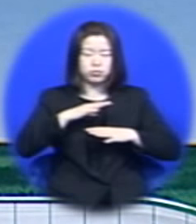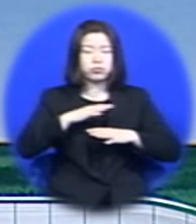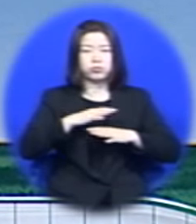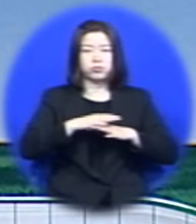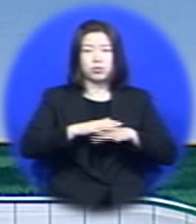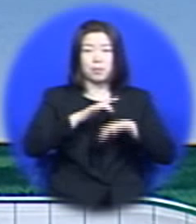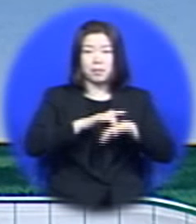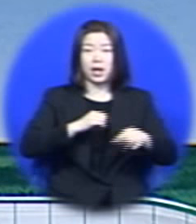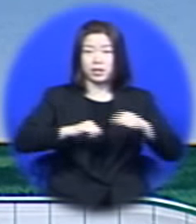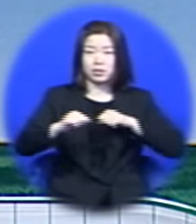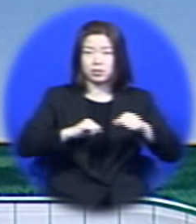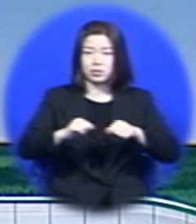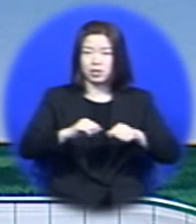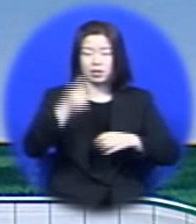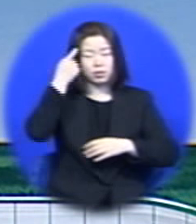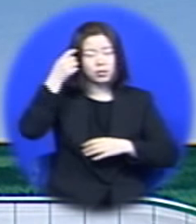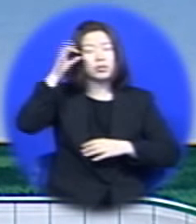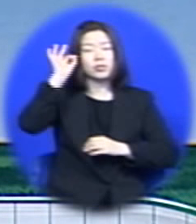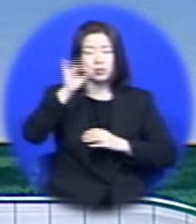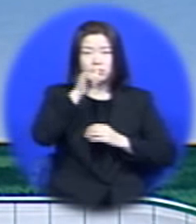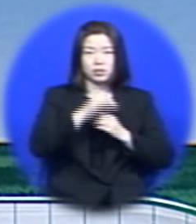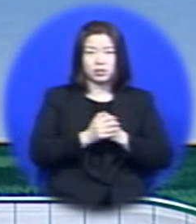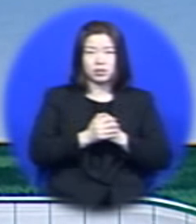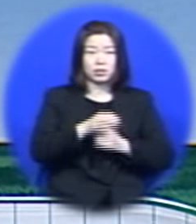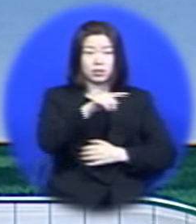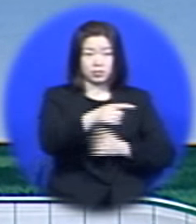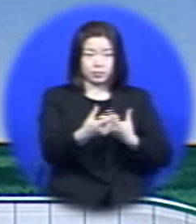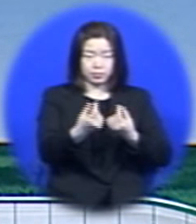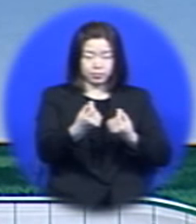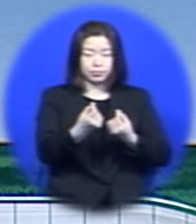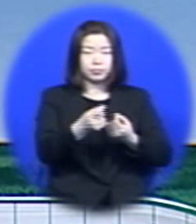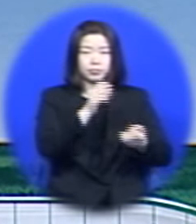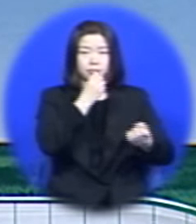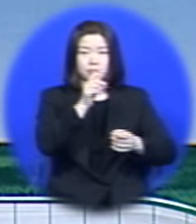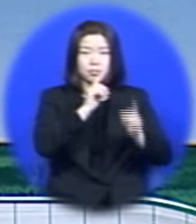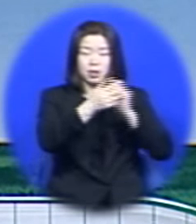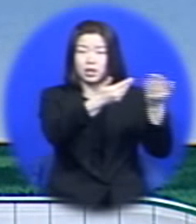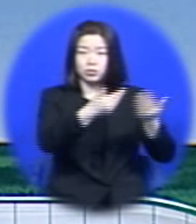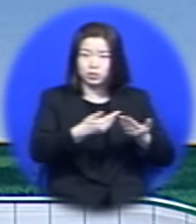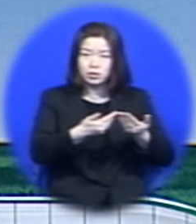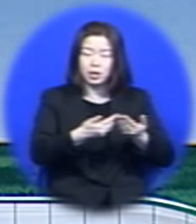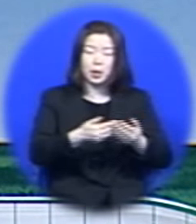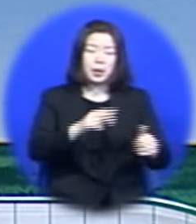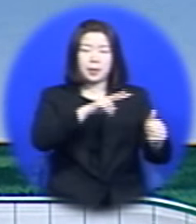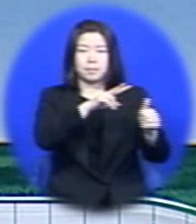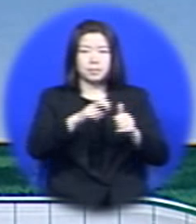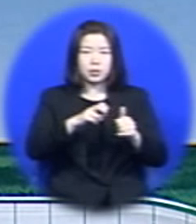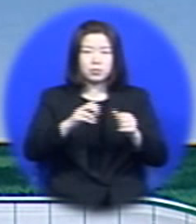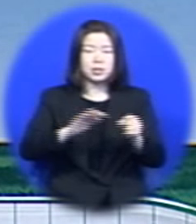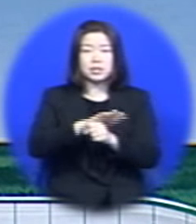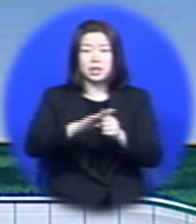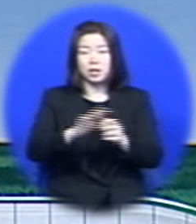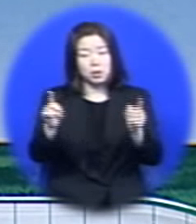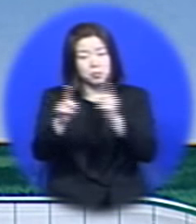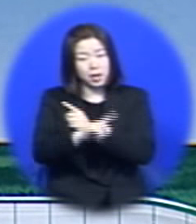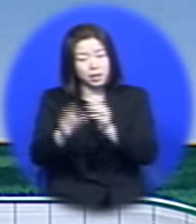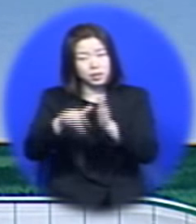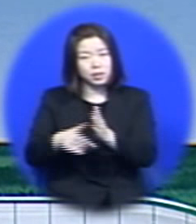제가 그렇게 말씀하시는 분들에게 미움이 사랑으로 변할 때까지는 아무 말씀하지 마십시오.